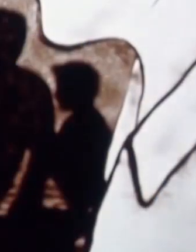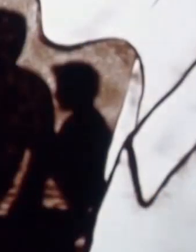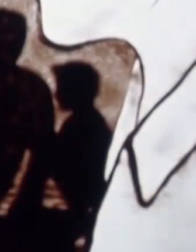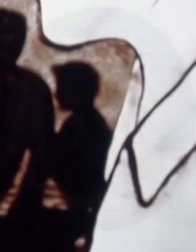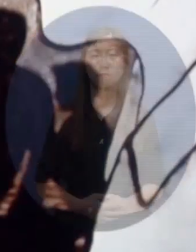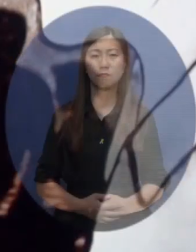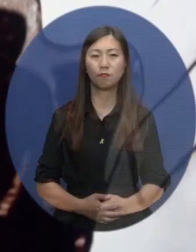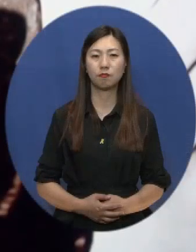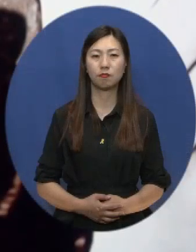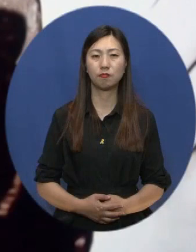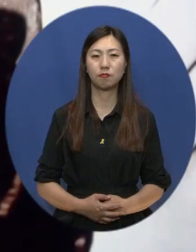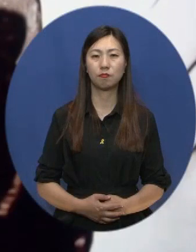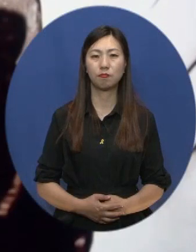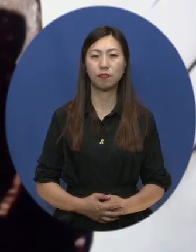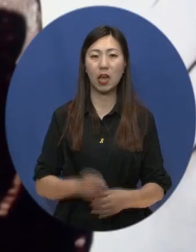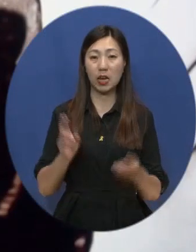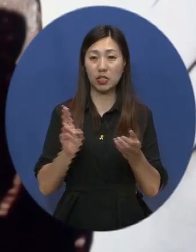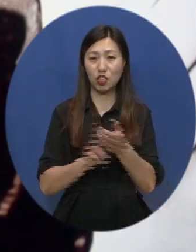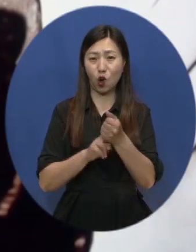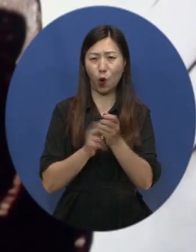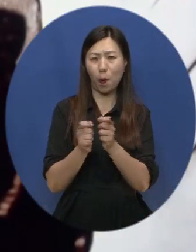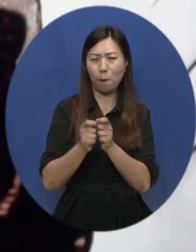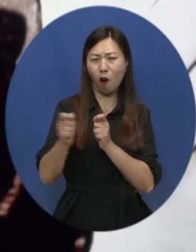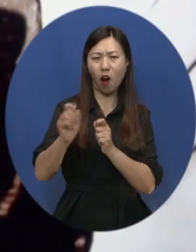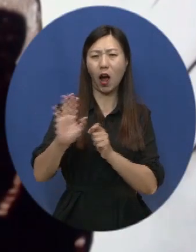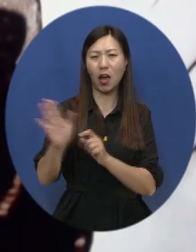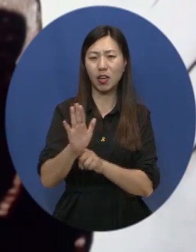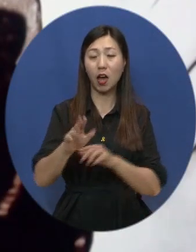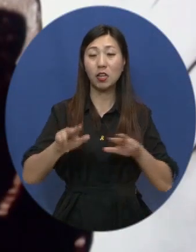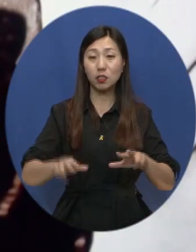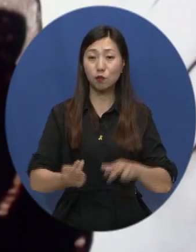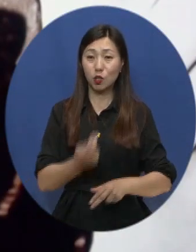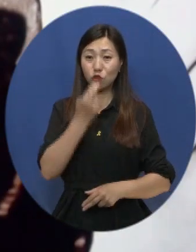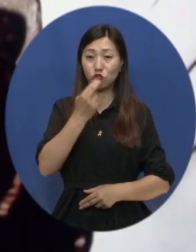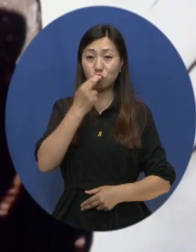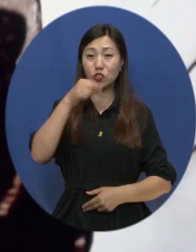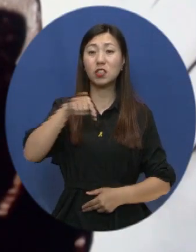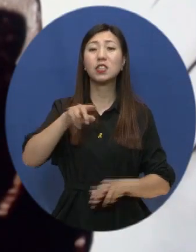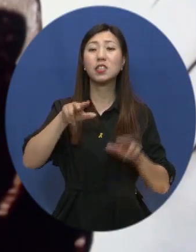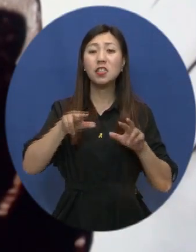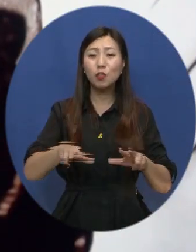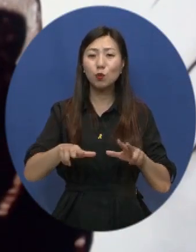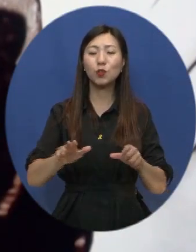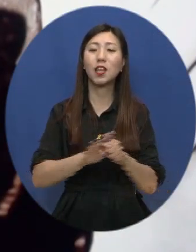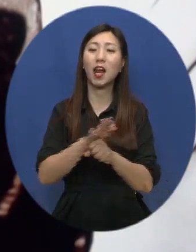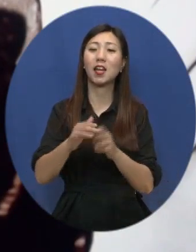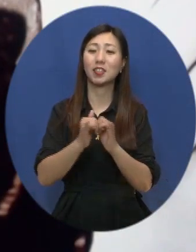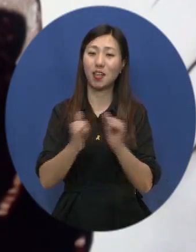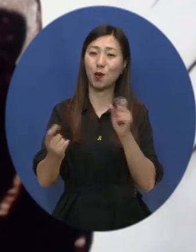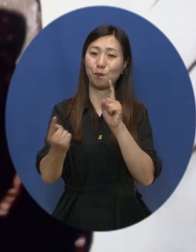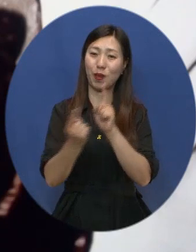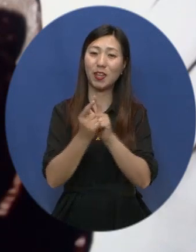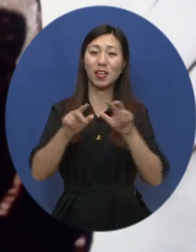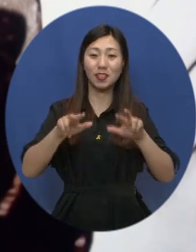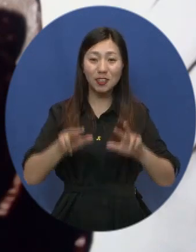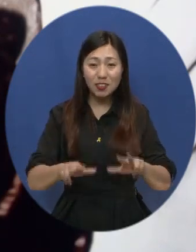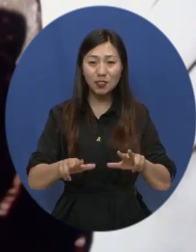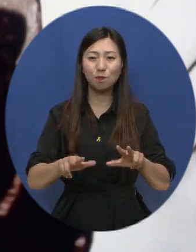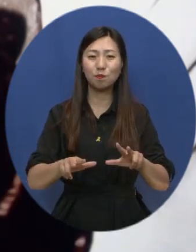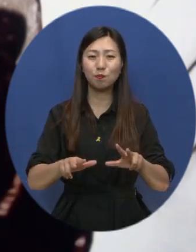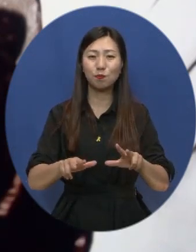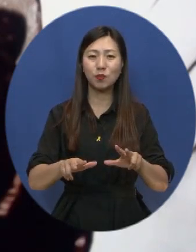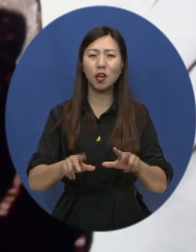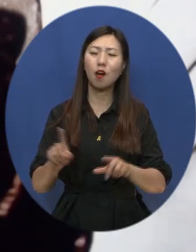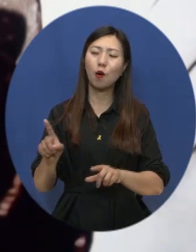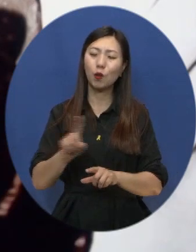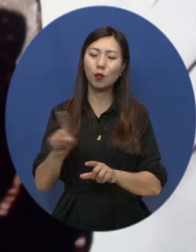기적은 멀리 있지 않습니다. 우리가 숨을 쉬는 지금도 사랑하는 사람을 만나는 이 시간도 어쩌면